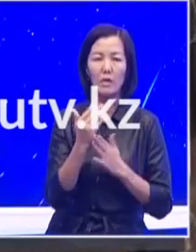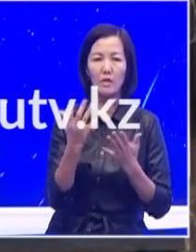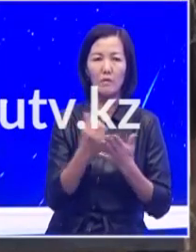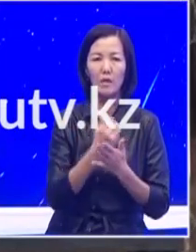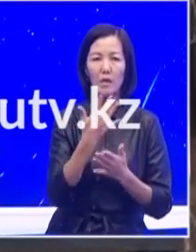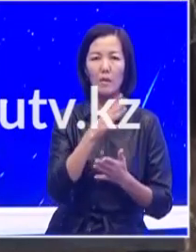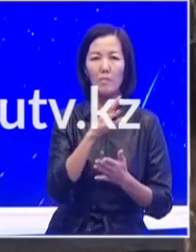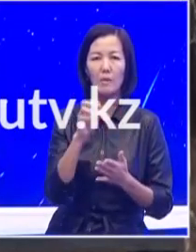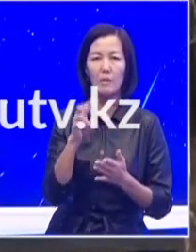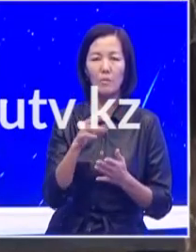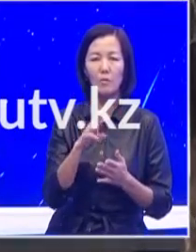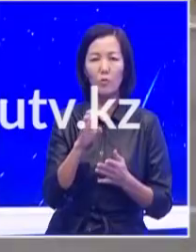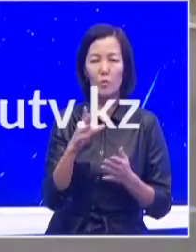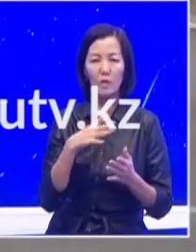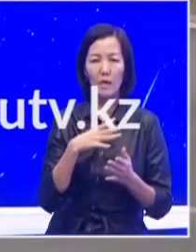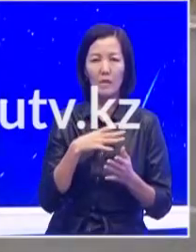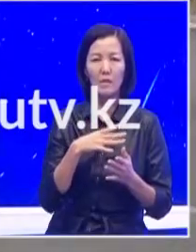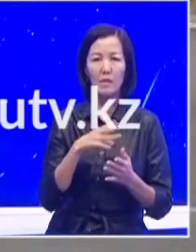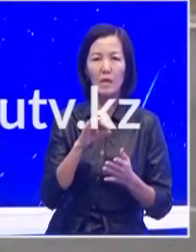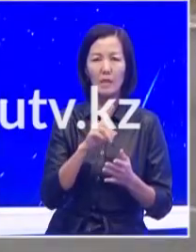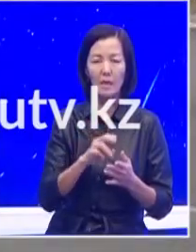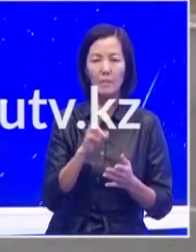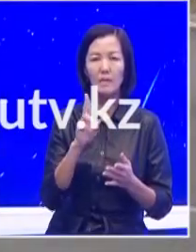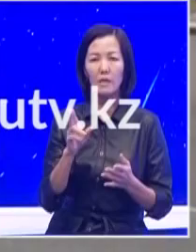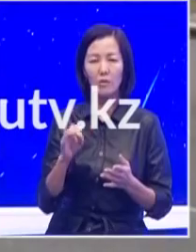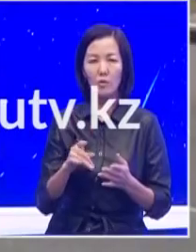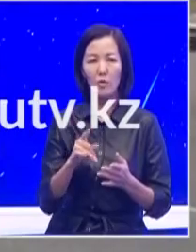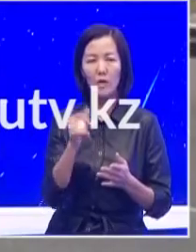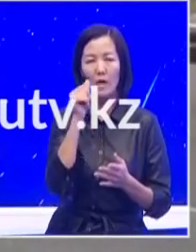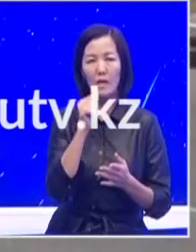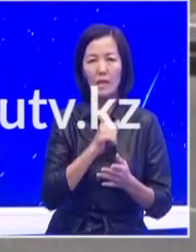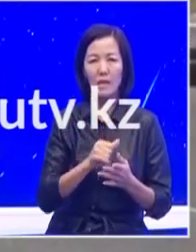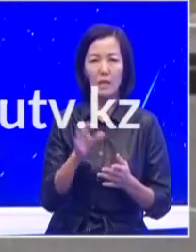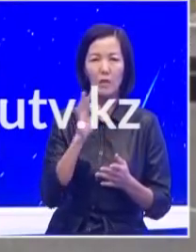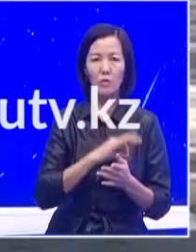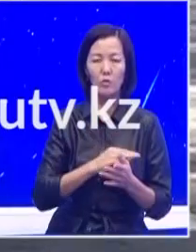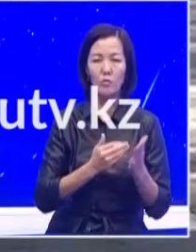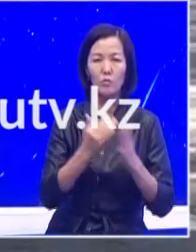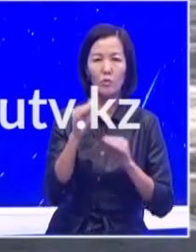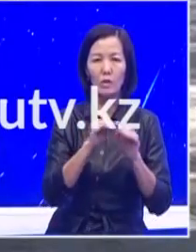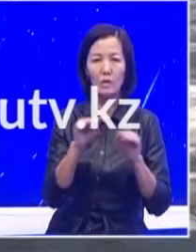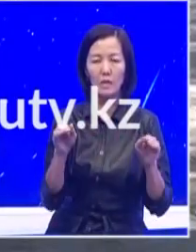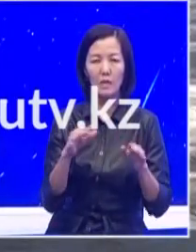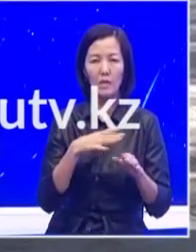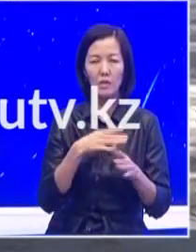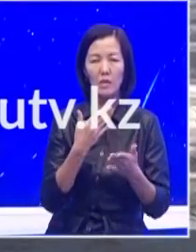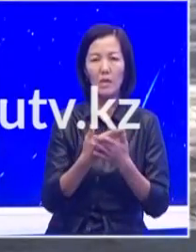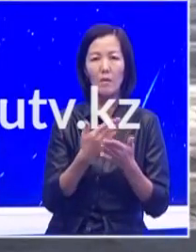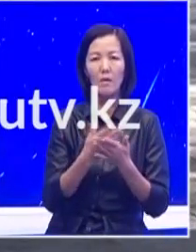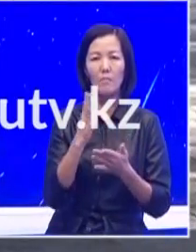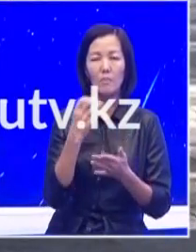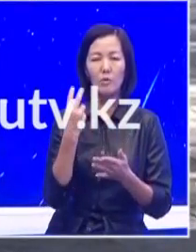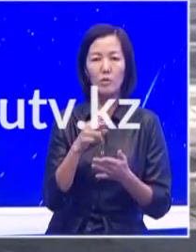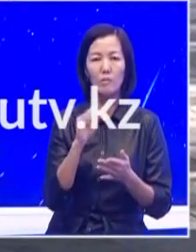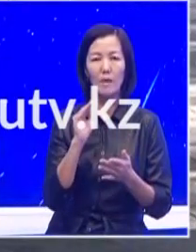5 миллион тоннаны құраған. Ал тамыз, қыркүйек айларында аталған отын түрін тұтыну жоғары деңгейге жетіп, шамамен